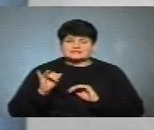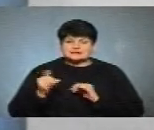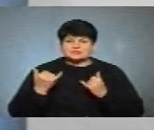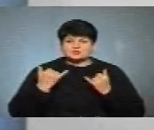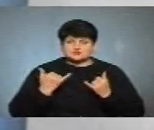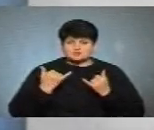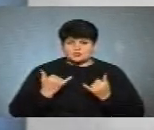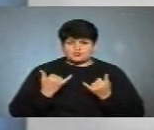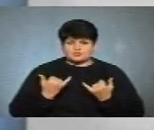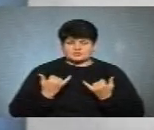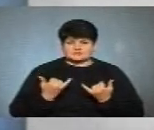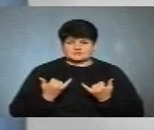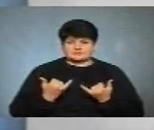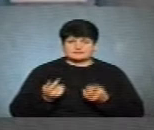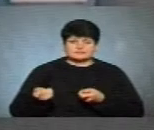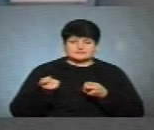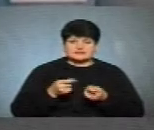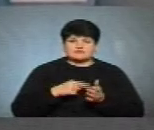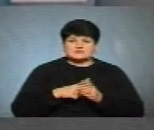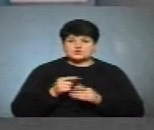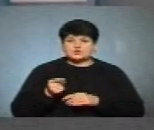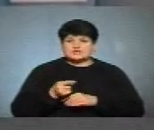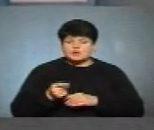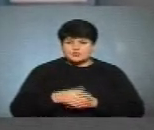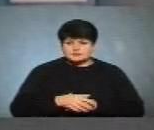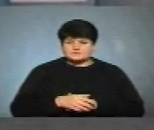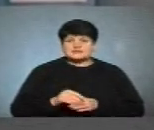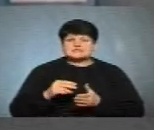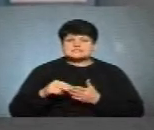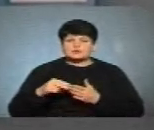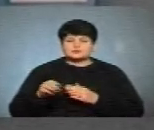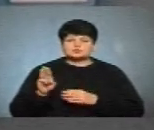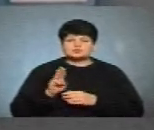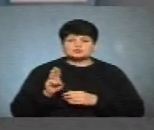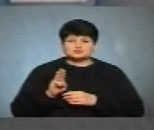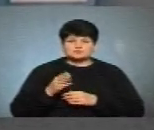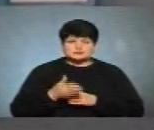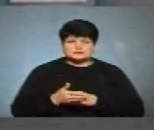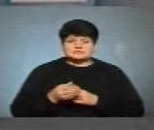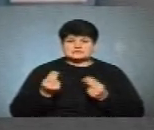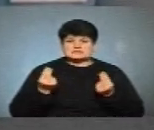сьогодні якраз прийшли в місто Тернопіль. Закуплені в Шумську за кошти